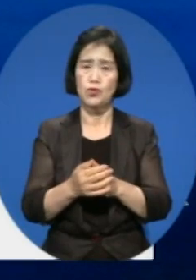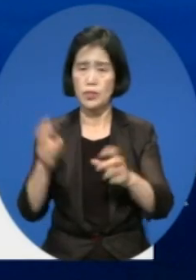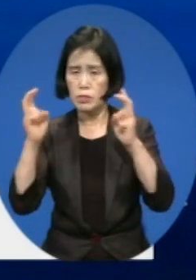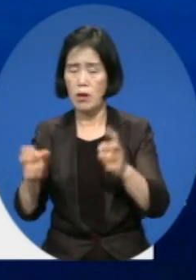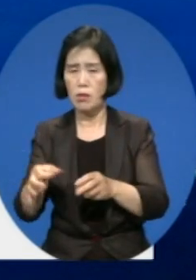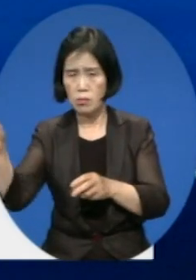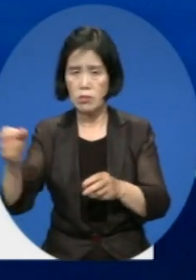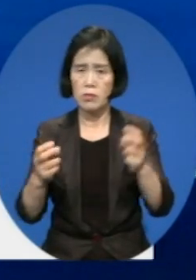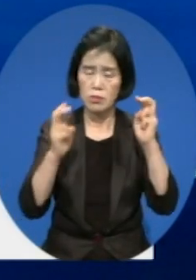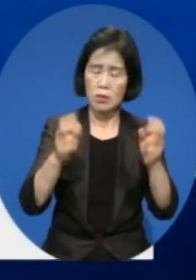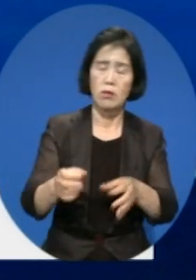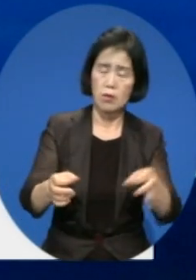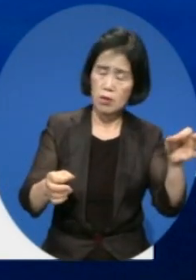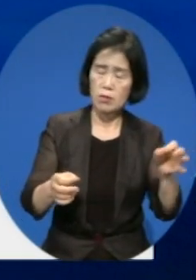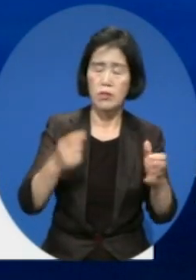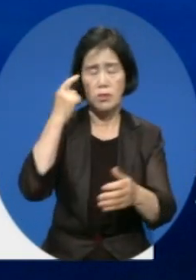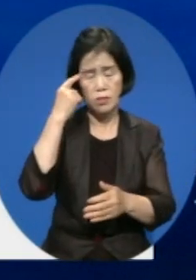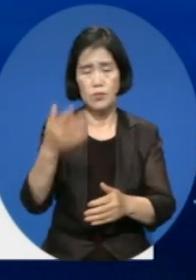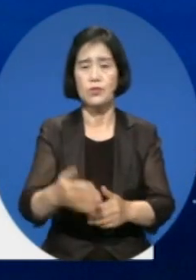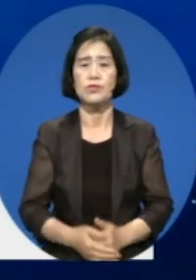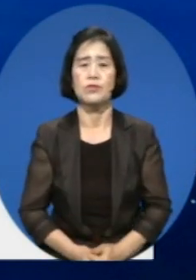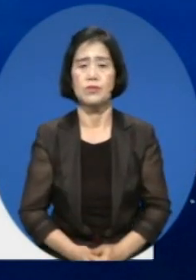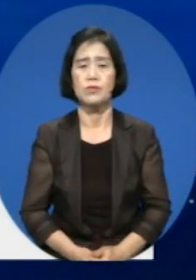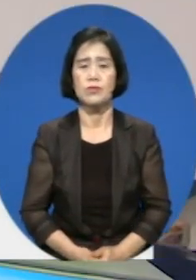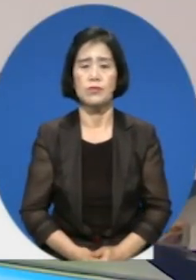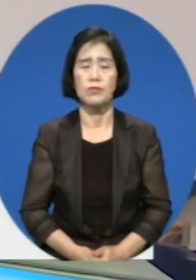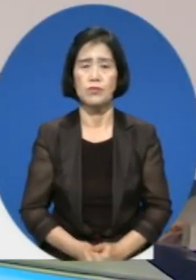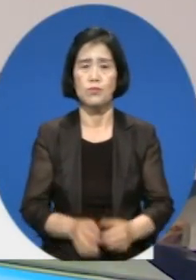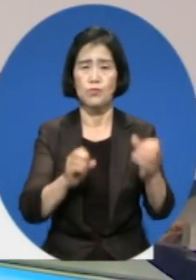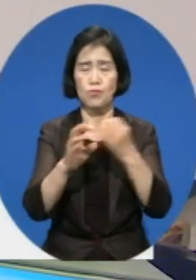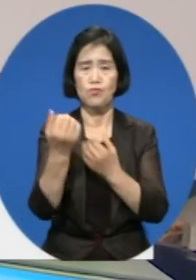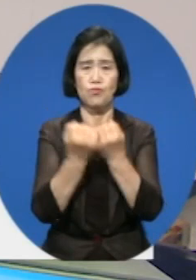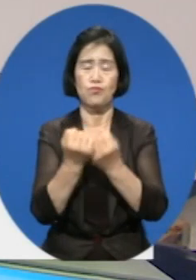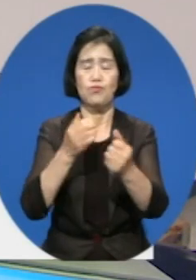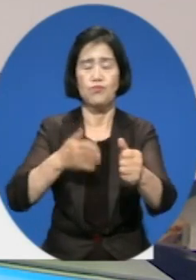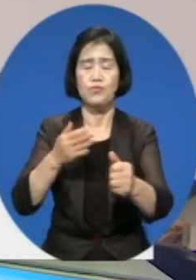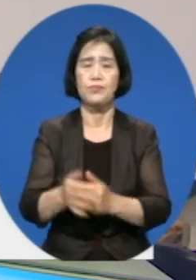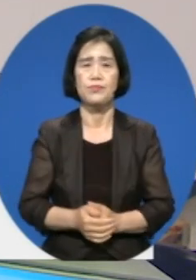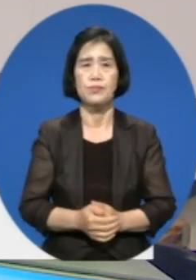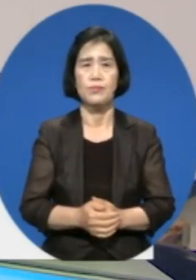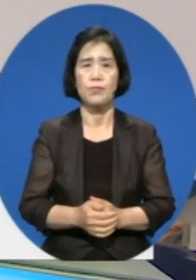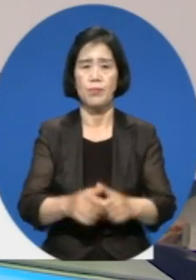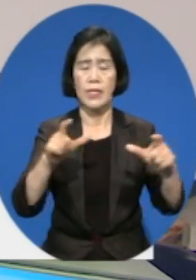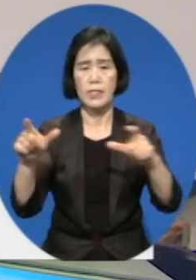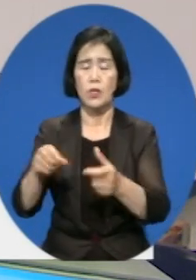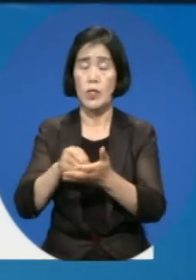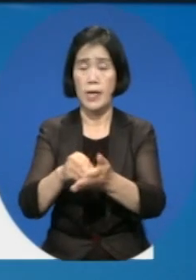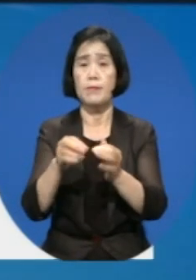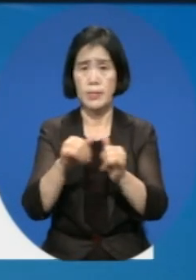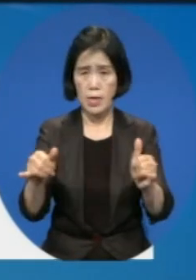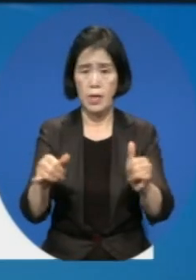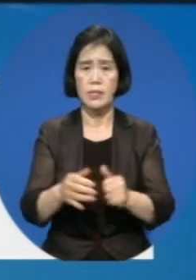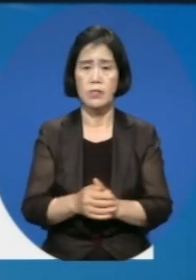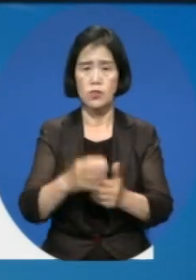되는 건지 여기에 대한 질문도 많이 나오는데 아무래도 평론가님 답을 좀 해주시죠. 이게 이제 지역가입자들한테 주로 해당이 되는 부분이죠.